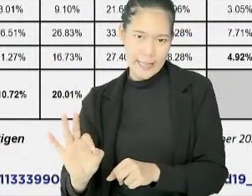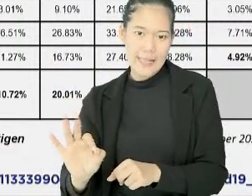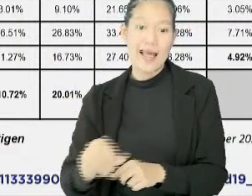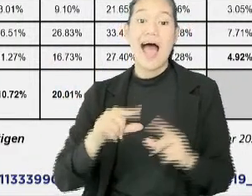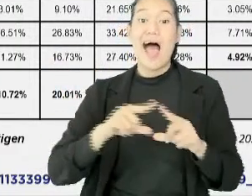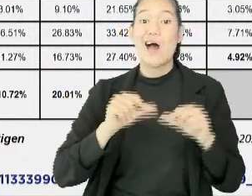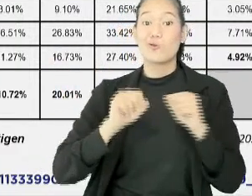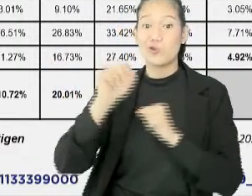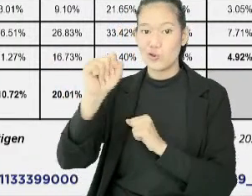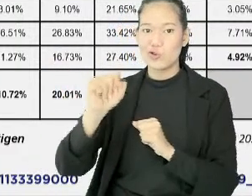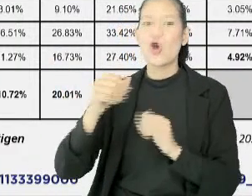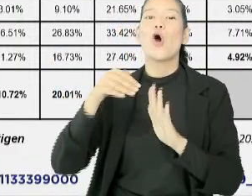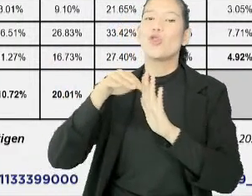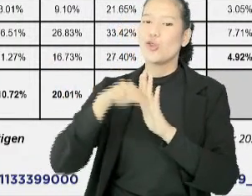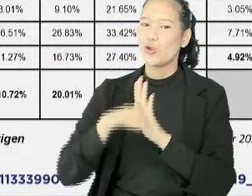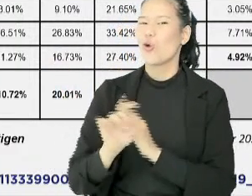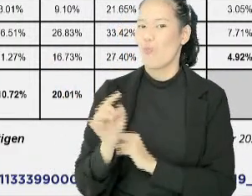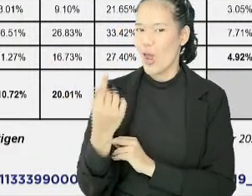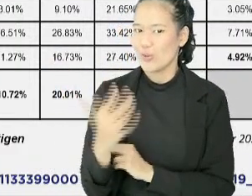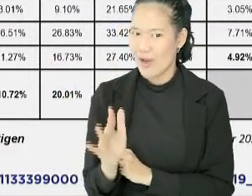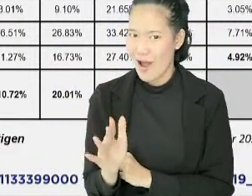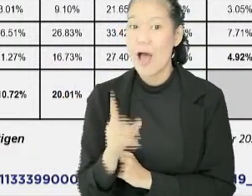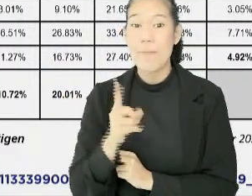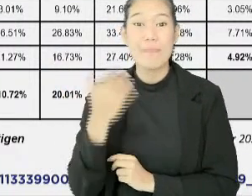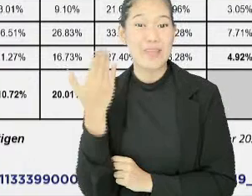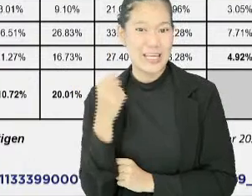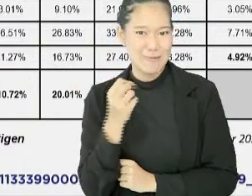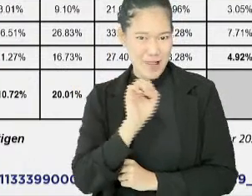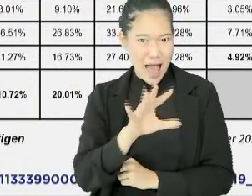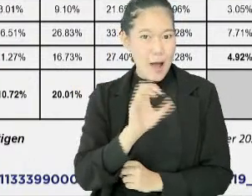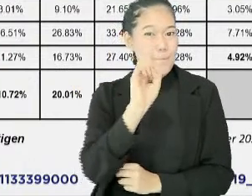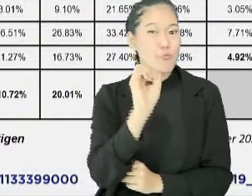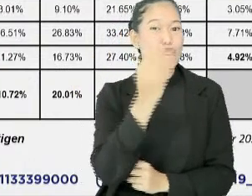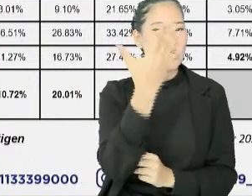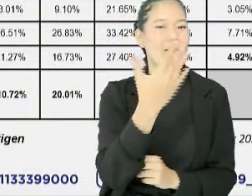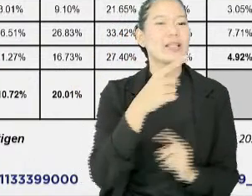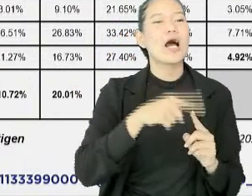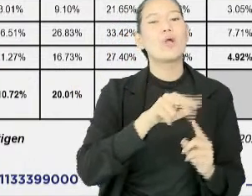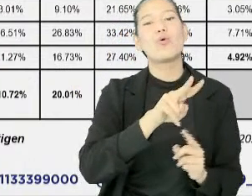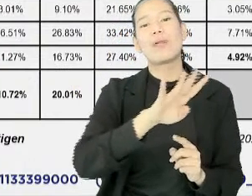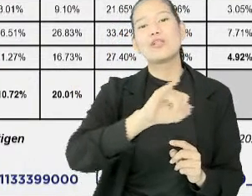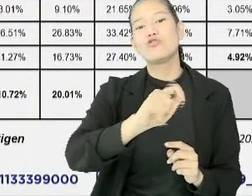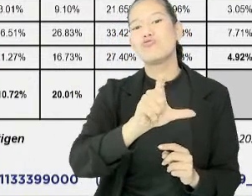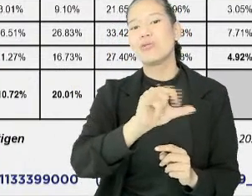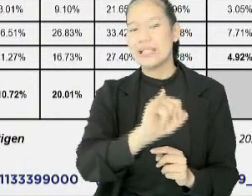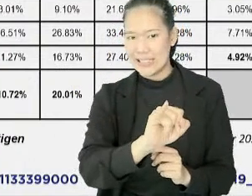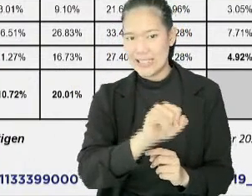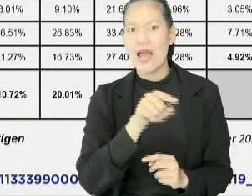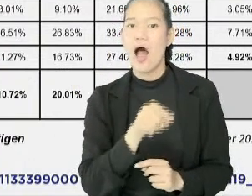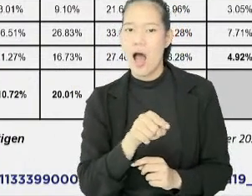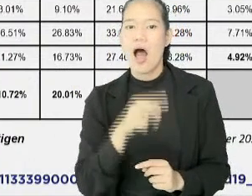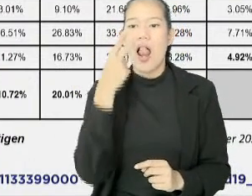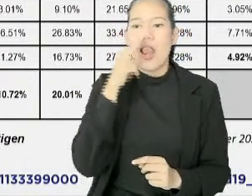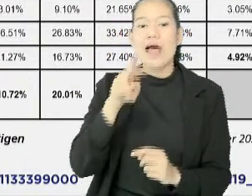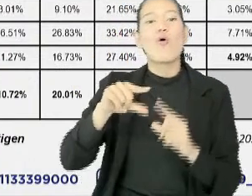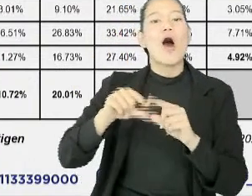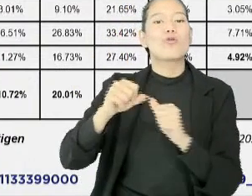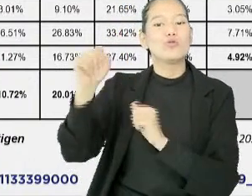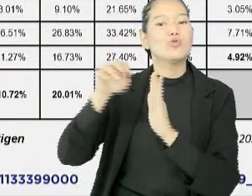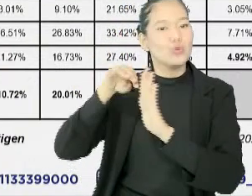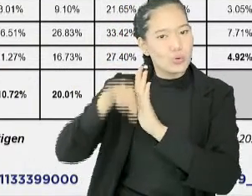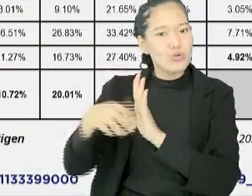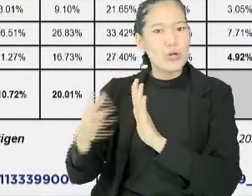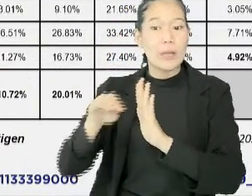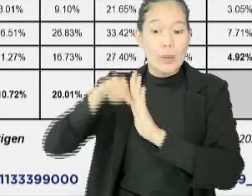bulan Agustus mulai terlihat adanya penurunan kadar di puncaknya kan tanggal 20 Juli jadi kita juga lihat Oh iya gue sudah mulai turun